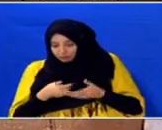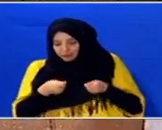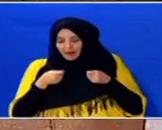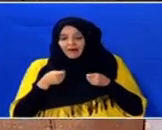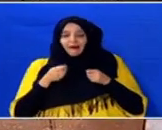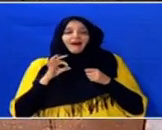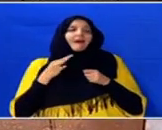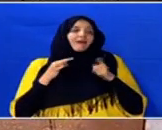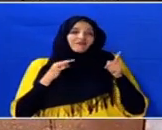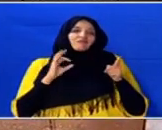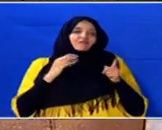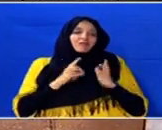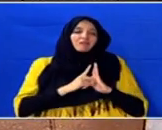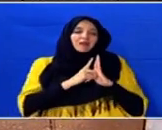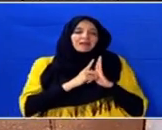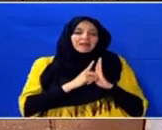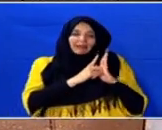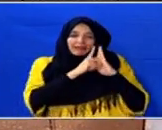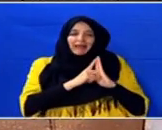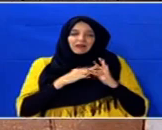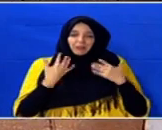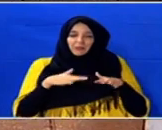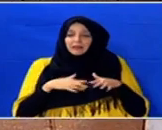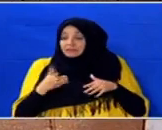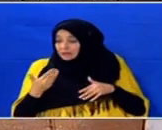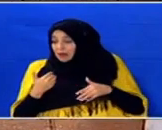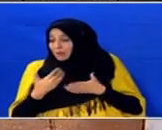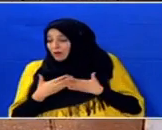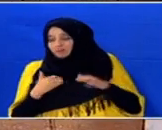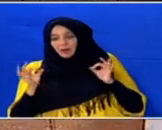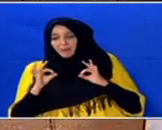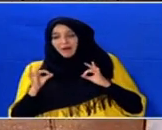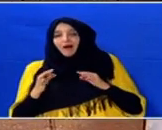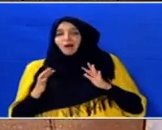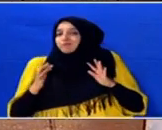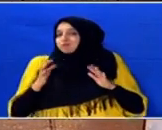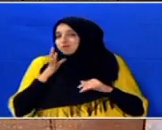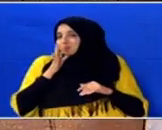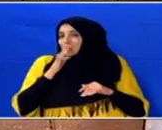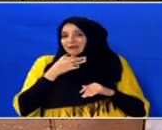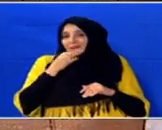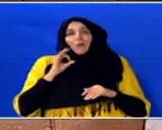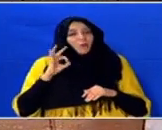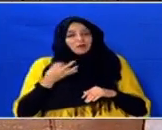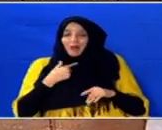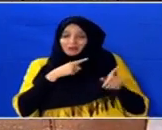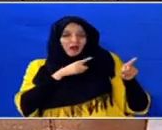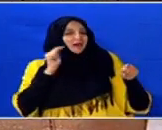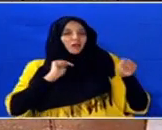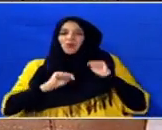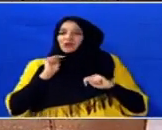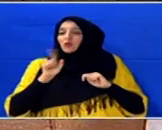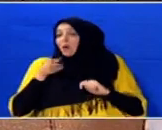وإذا قدم الدليل الذي يثبت انشغال